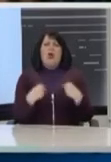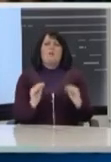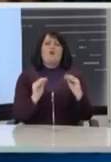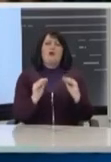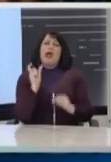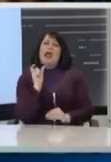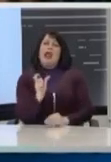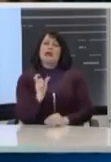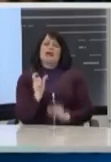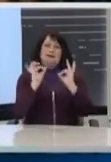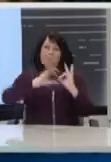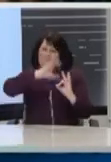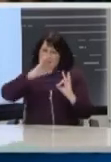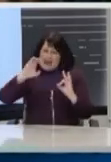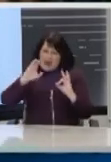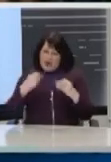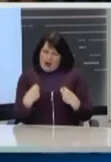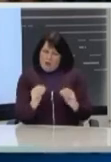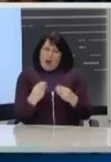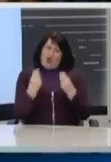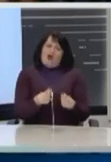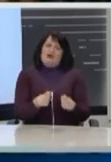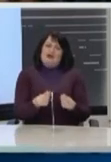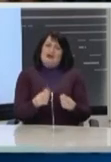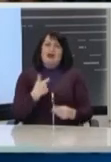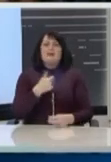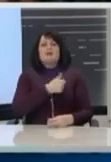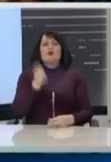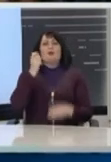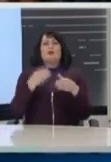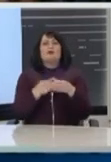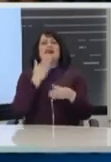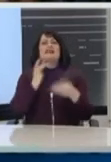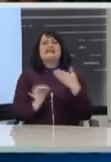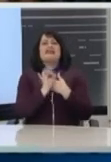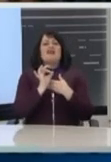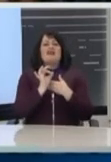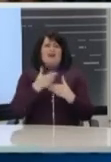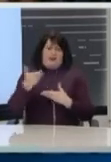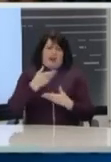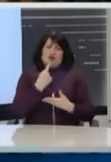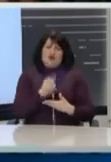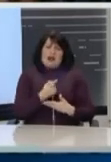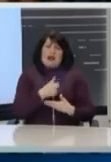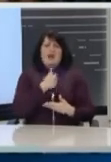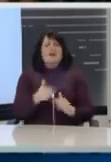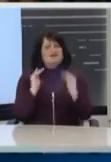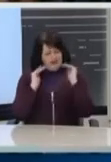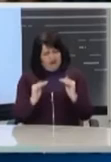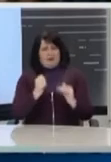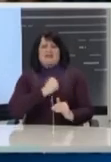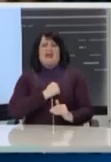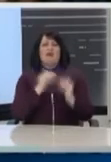όνομα Μακεδονία. Η Χρυσή Αυγή είναι το μόνο κόμμα, το γράφουν και εφημερίδες, που μένει σταθερό στη θέση